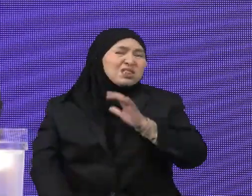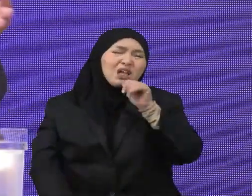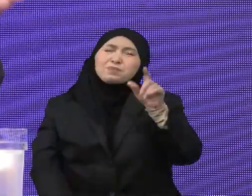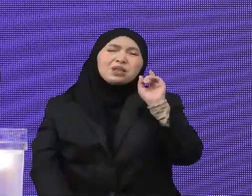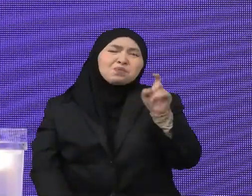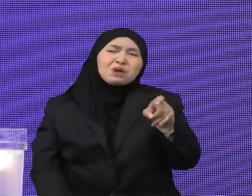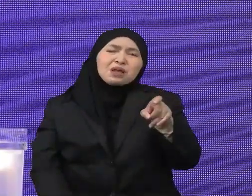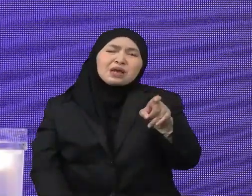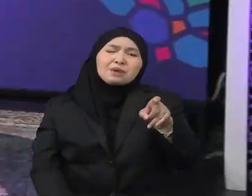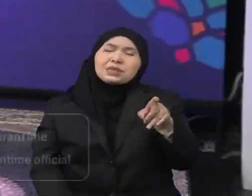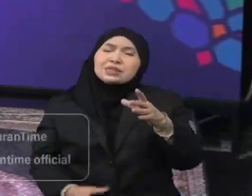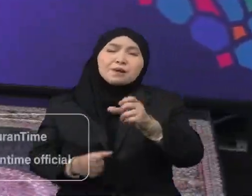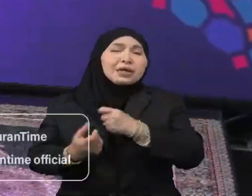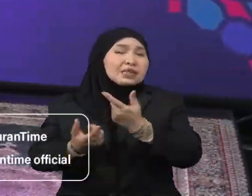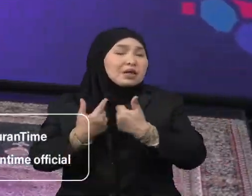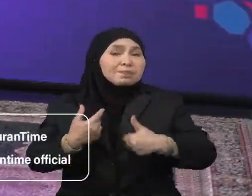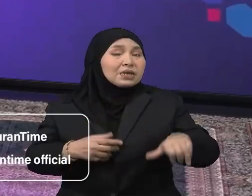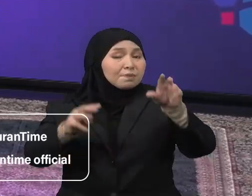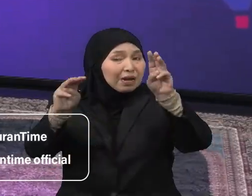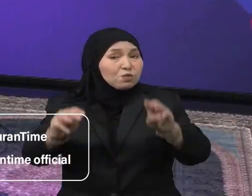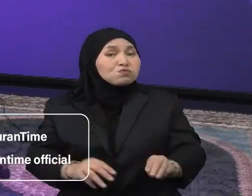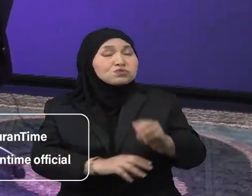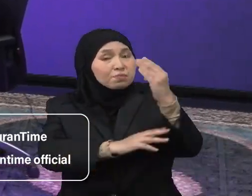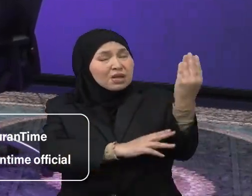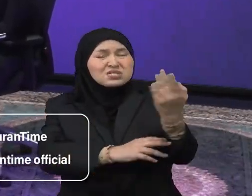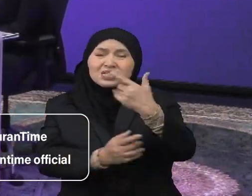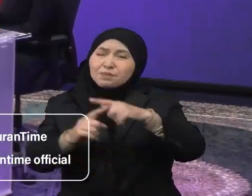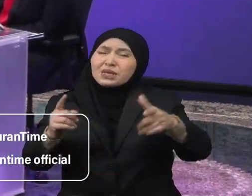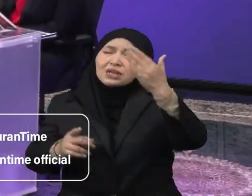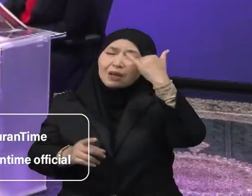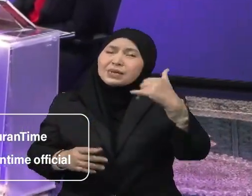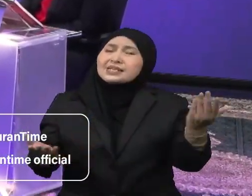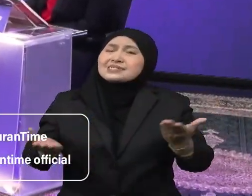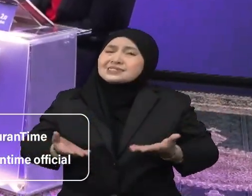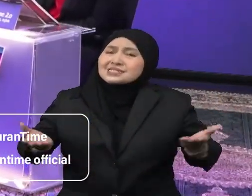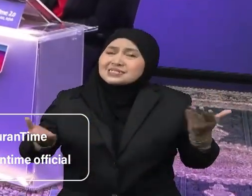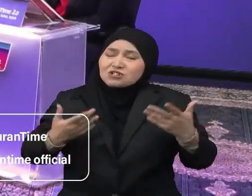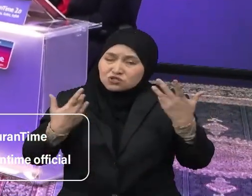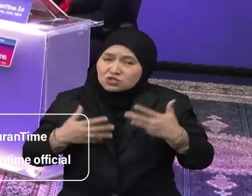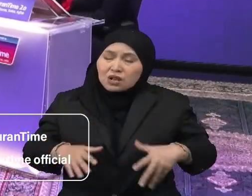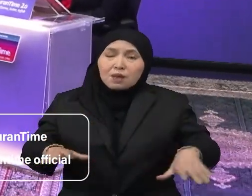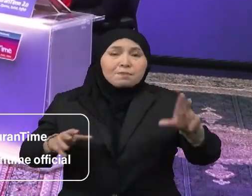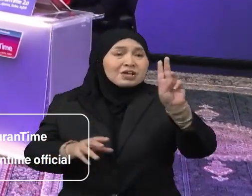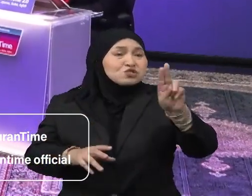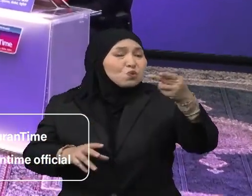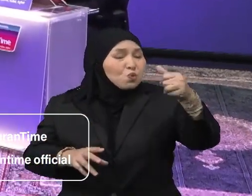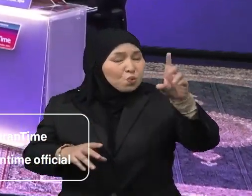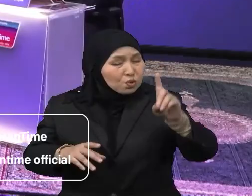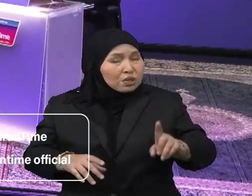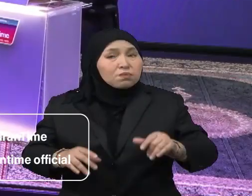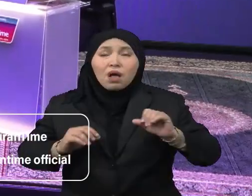pendapat dari manusia biasa tetapi Mengapa di sini bila selepas peristiwa uhud ini Allah menyeru